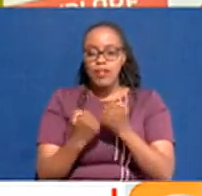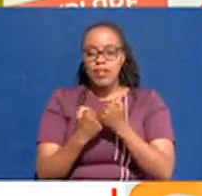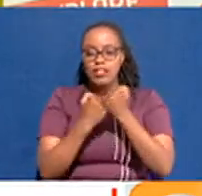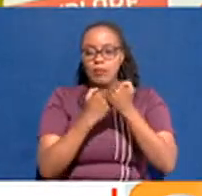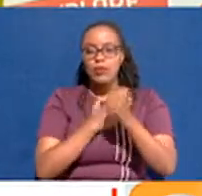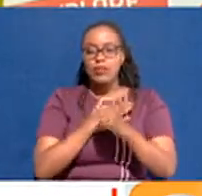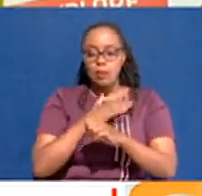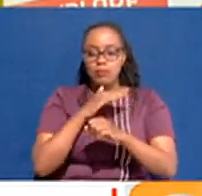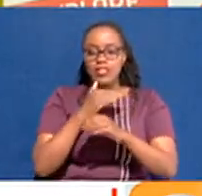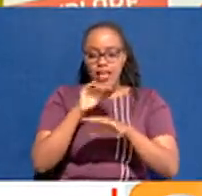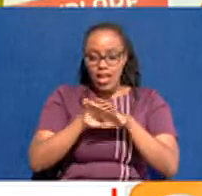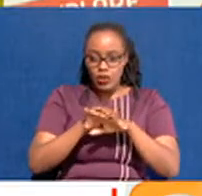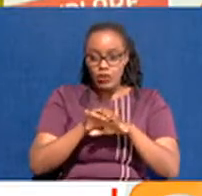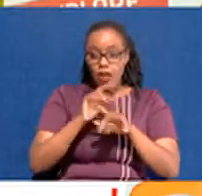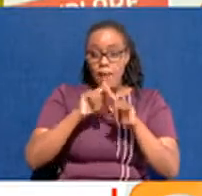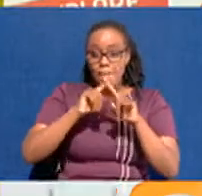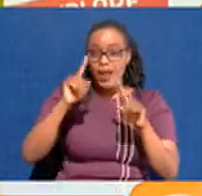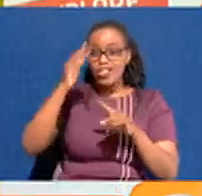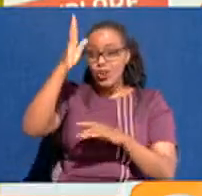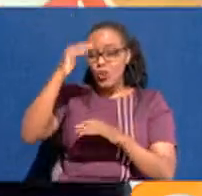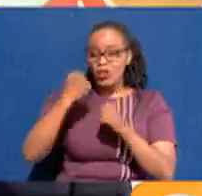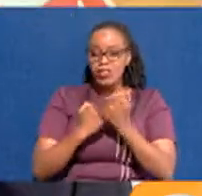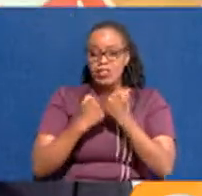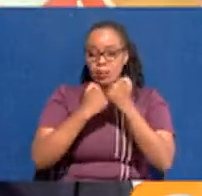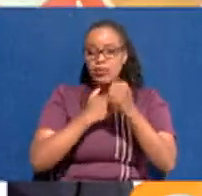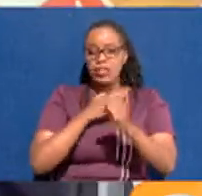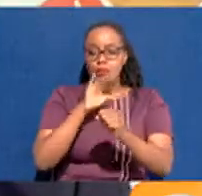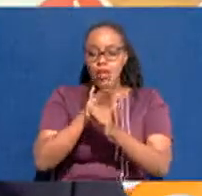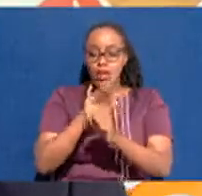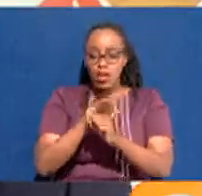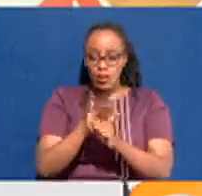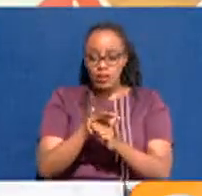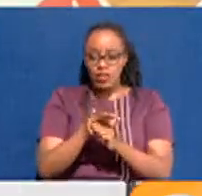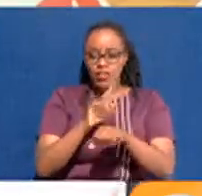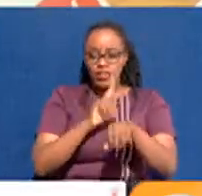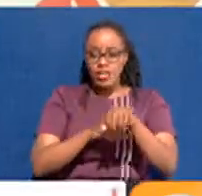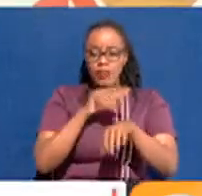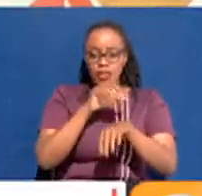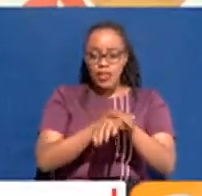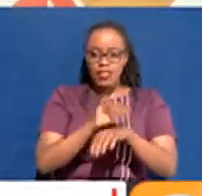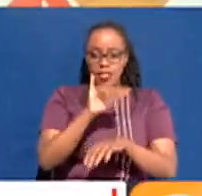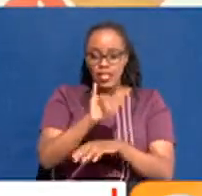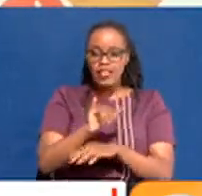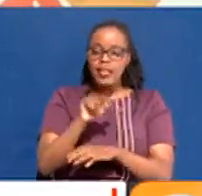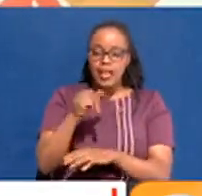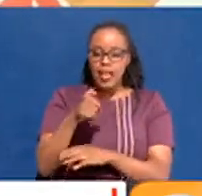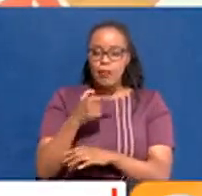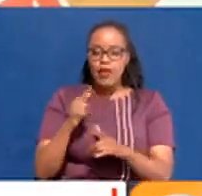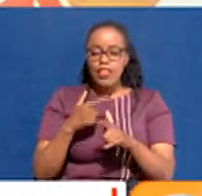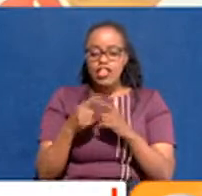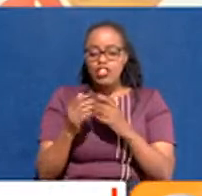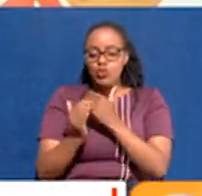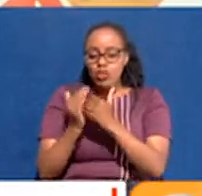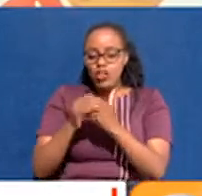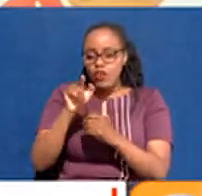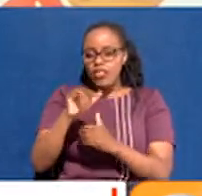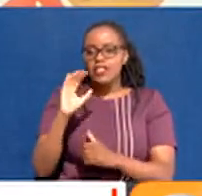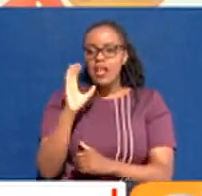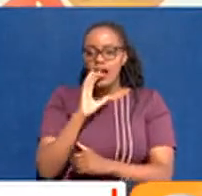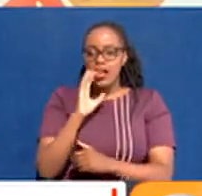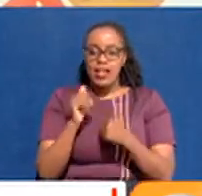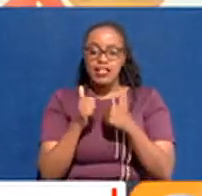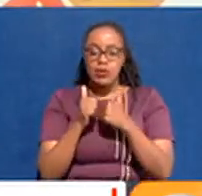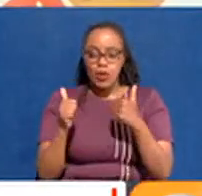Lakini ile ya muhimu ni Mungu alinishikilia zaidi. Mradi ninapopata na ile jango ya claim, nashukulikia ule client